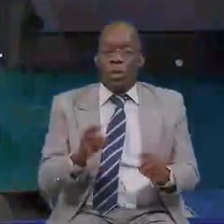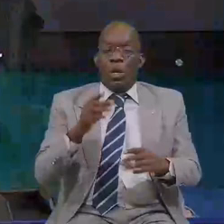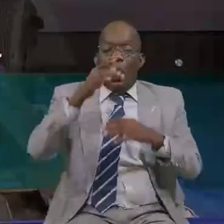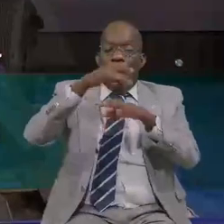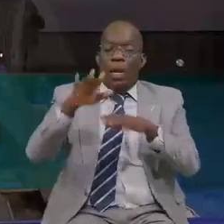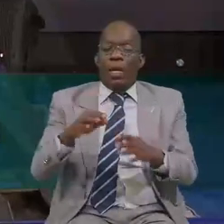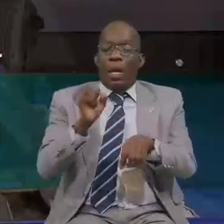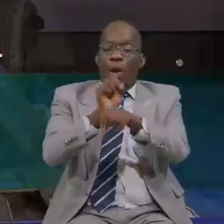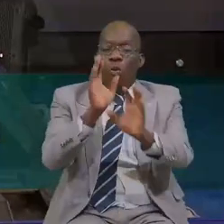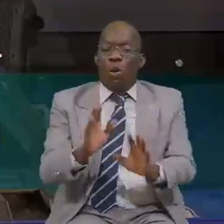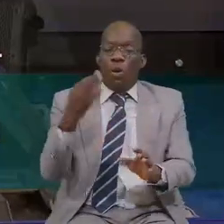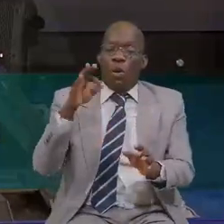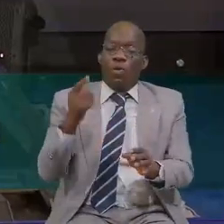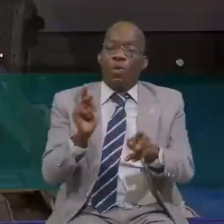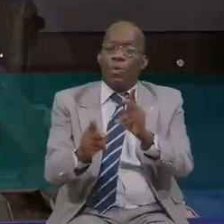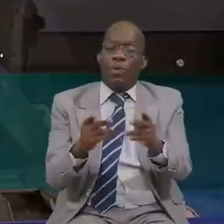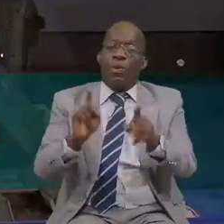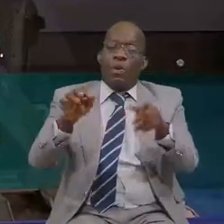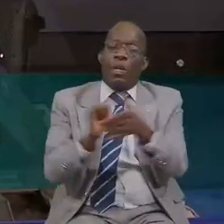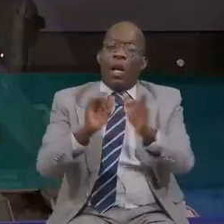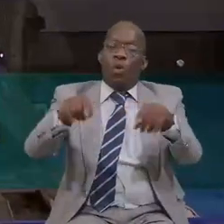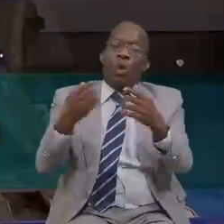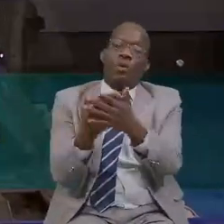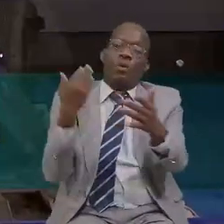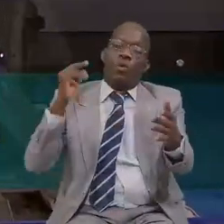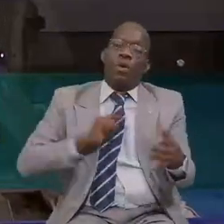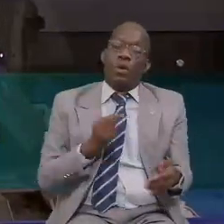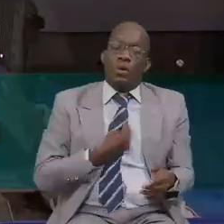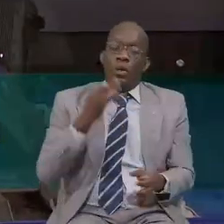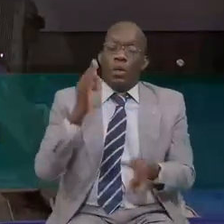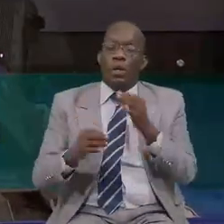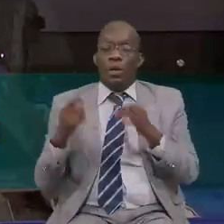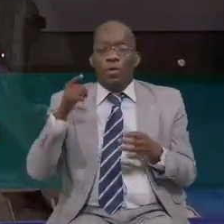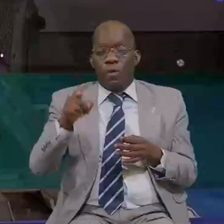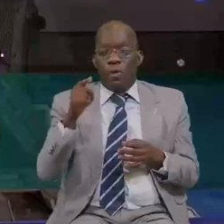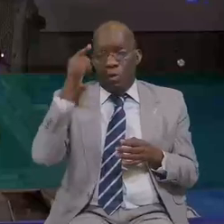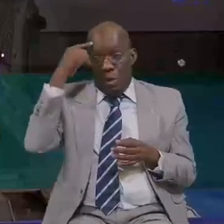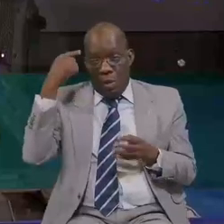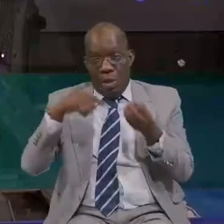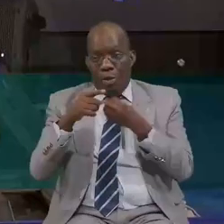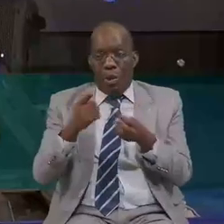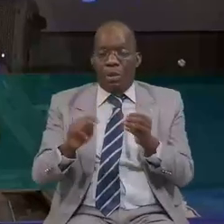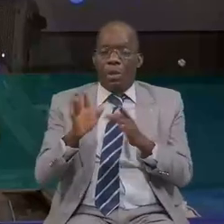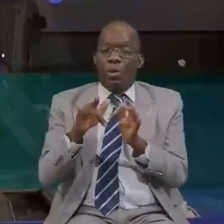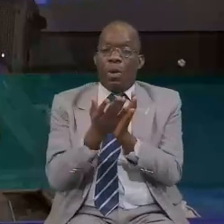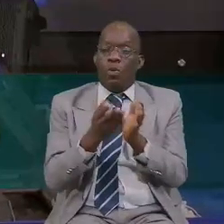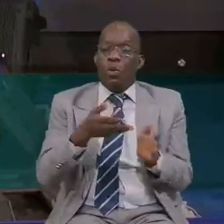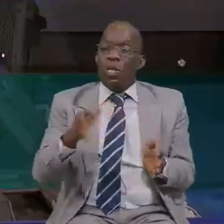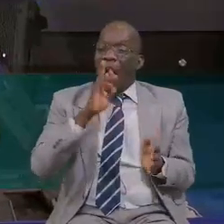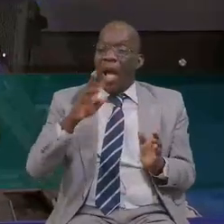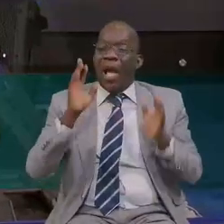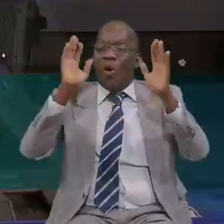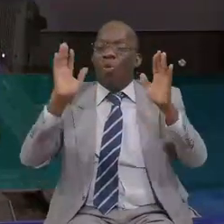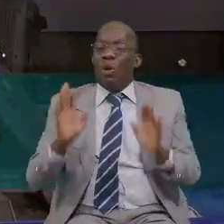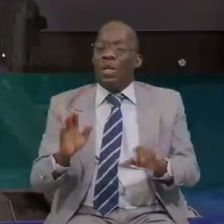de ceux qui nous ont dévancés. Si vous pensez à la Bible, il y avait des exploits